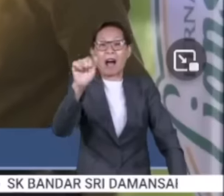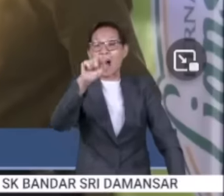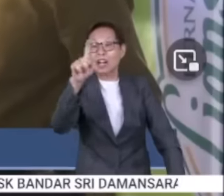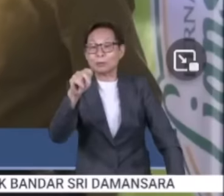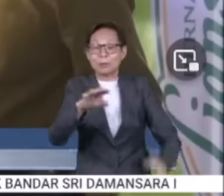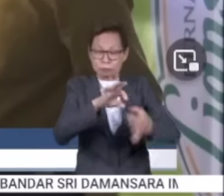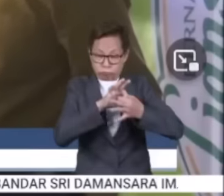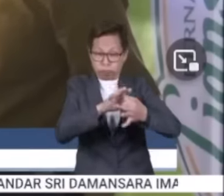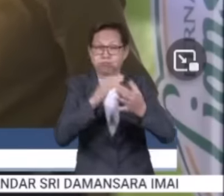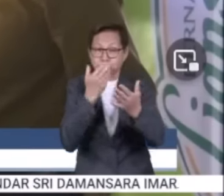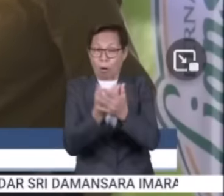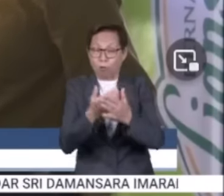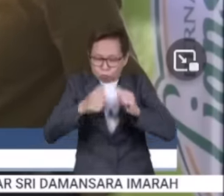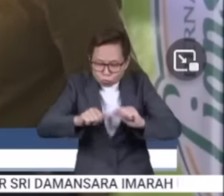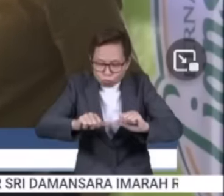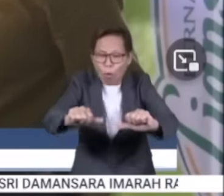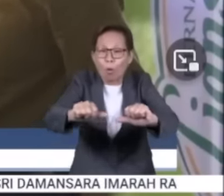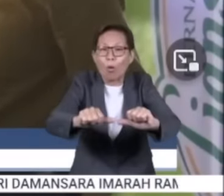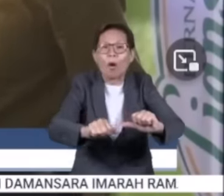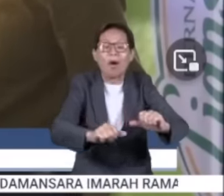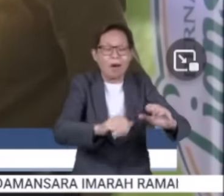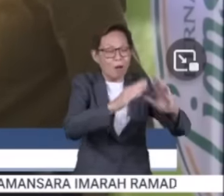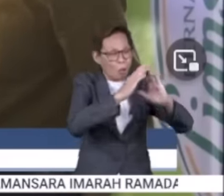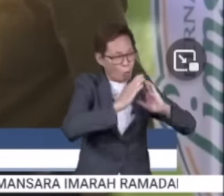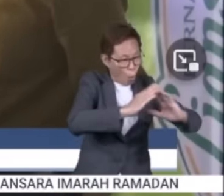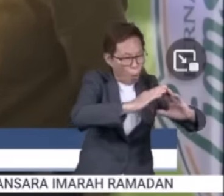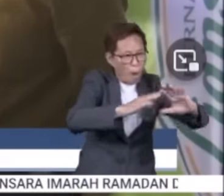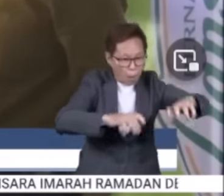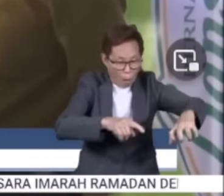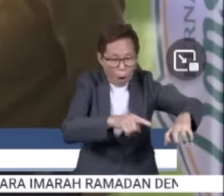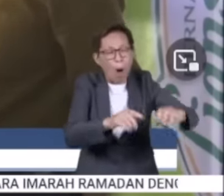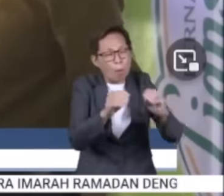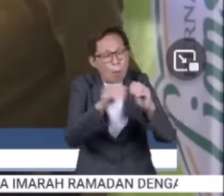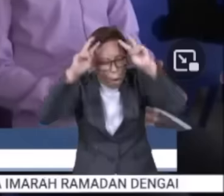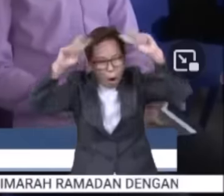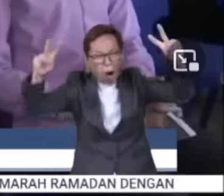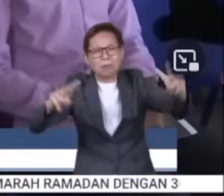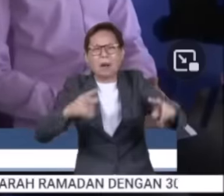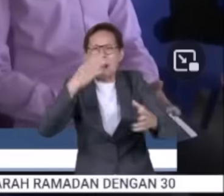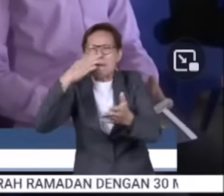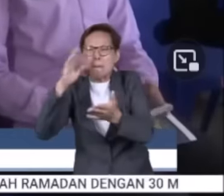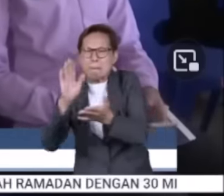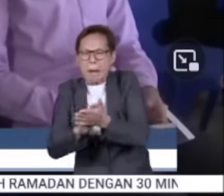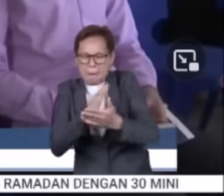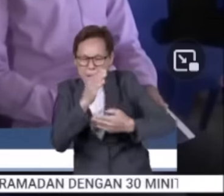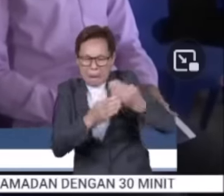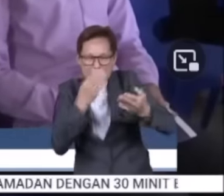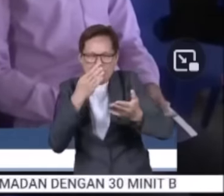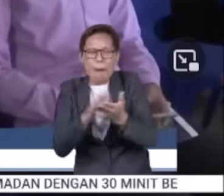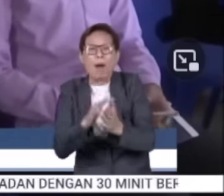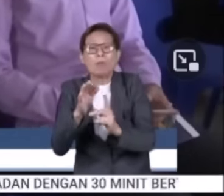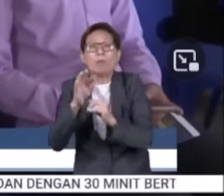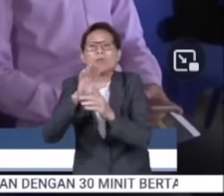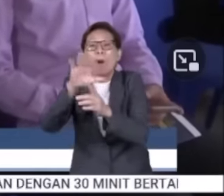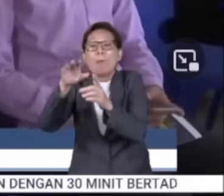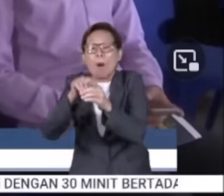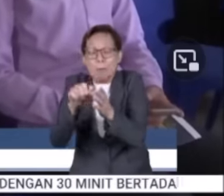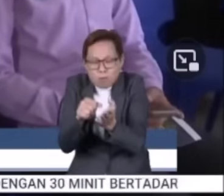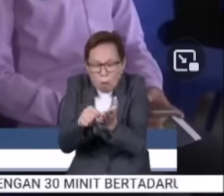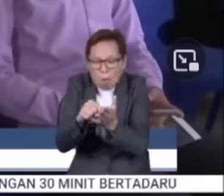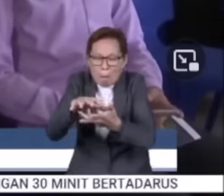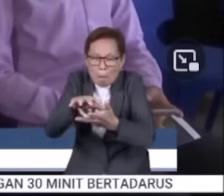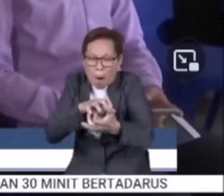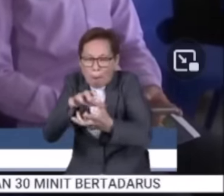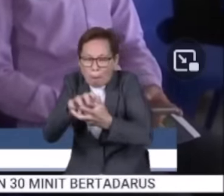diteruskan akan menjadikan satu kawasan perumahan lebih aman dan mengurangkan gejala kurang sihat termasuk penyalahgunaan dadah yang menjadi perosak